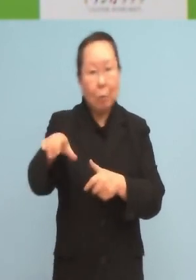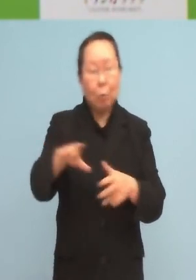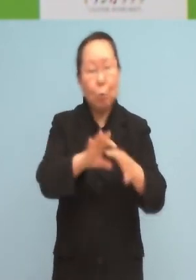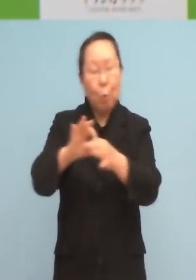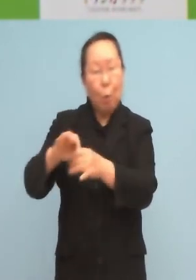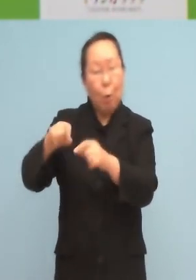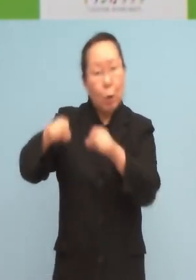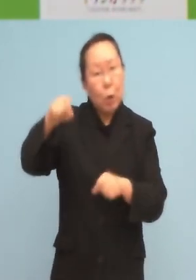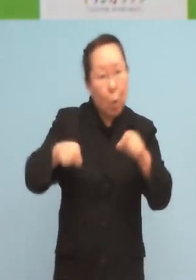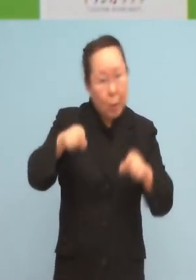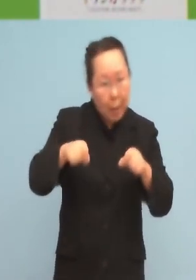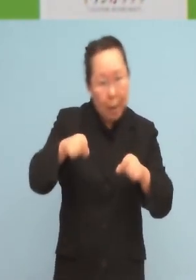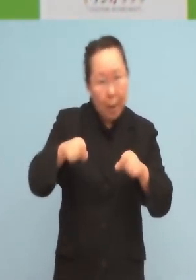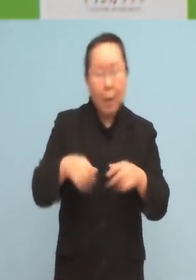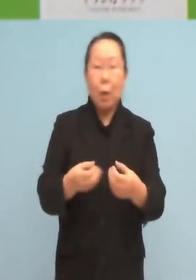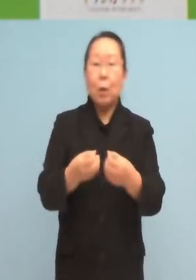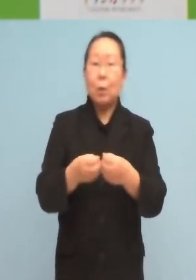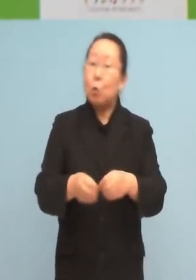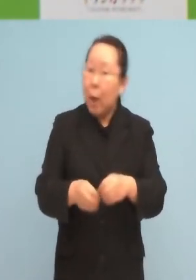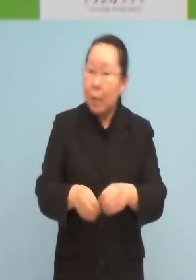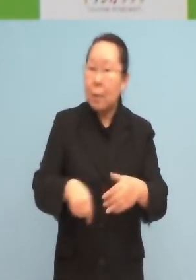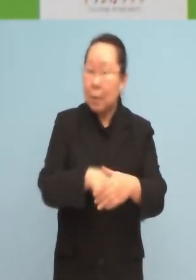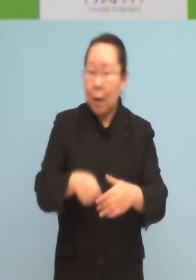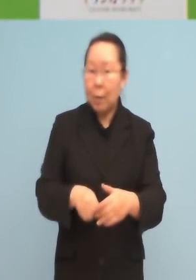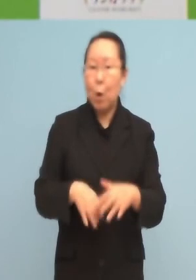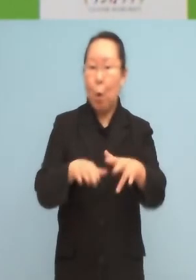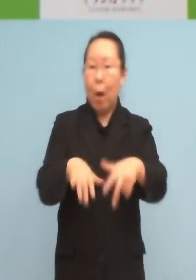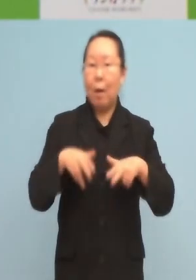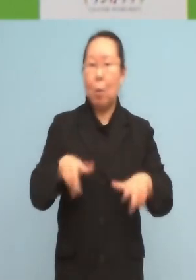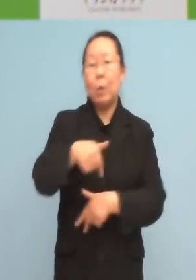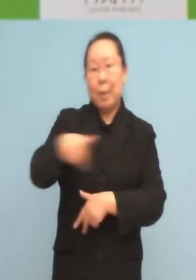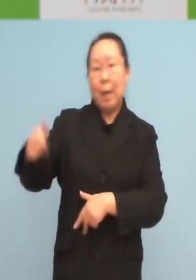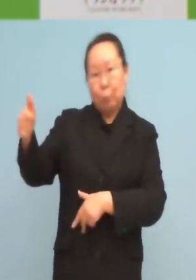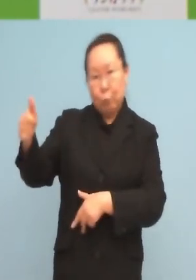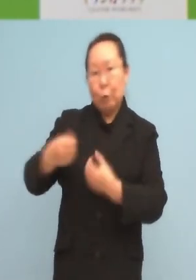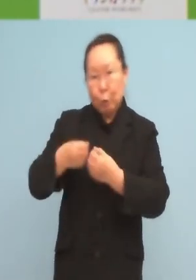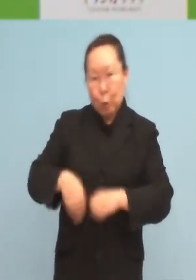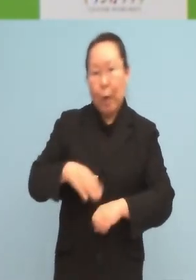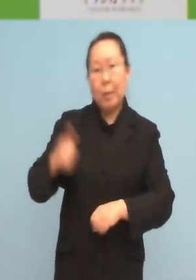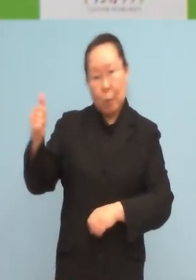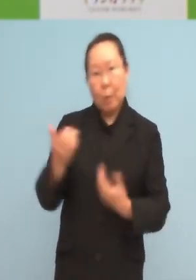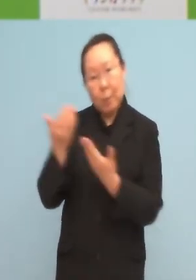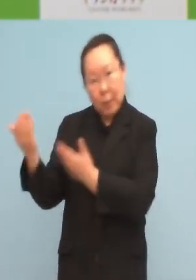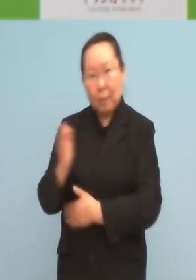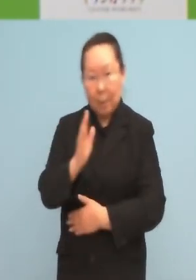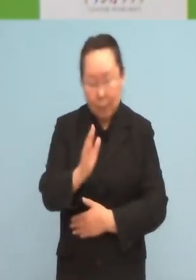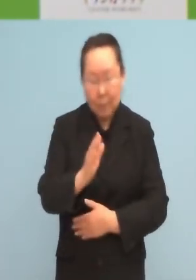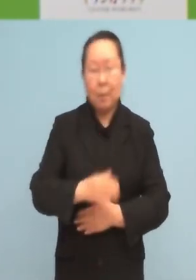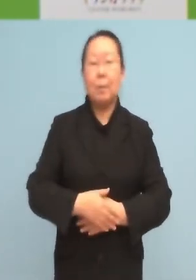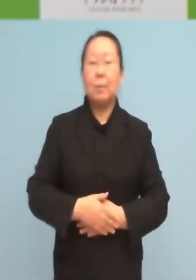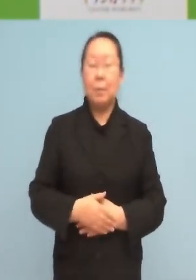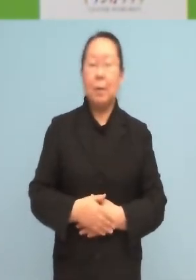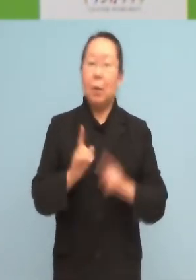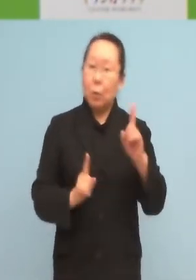まあ、詳しくは農政部の詳しい人もいますんでね、聞いてもらえればいいと思うんですけども、そういうことをと